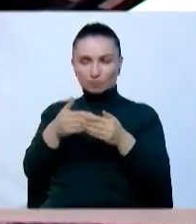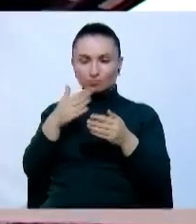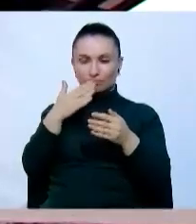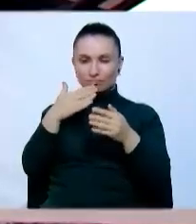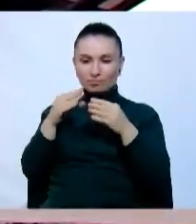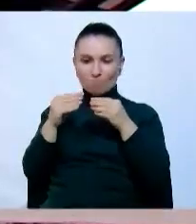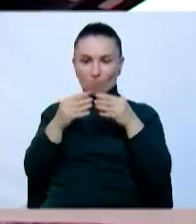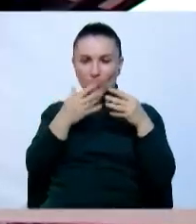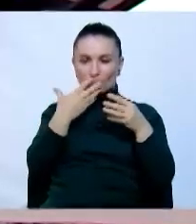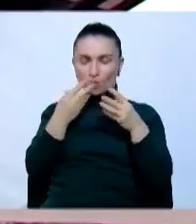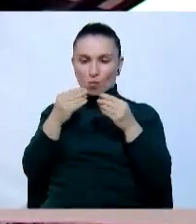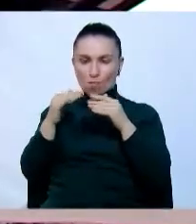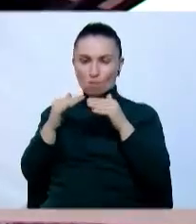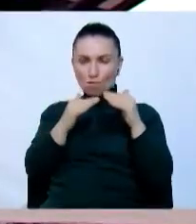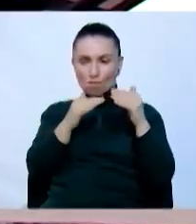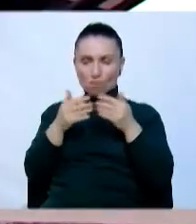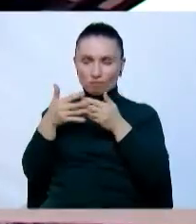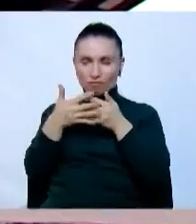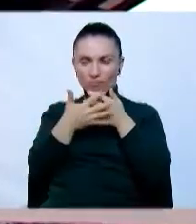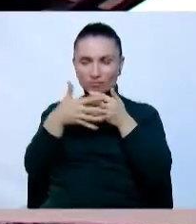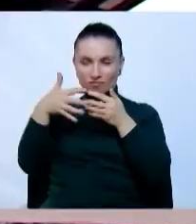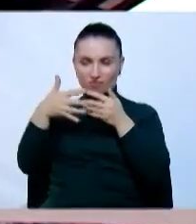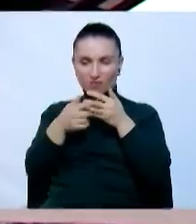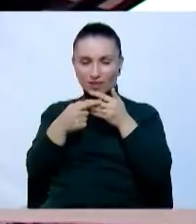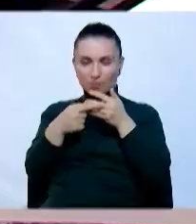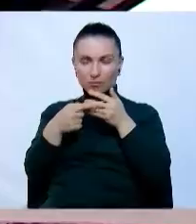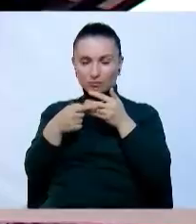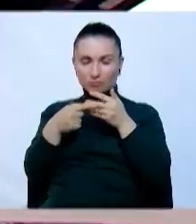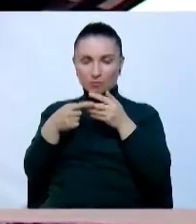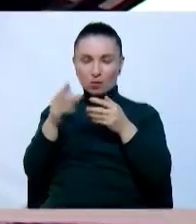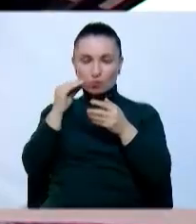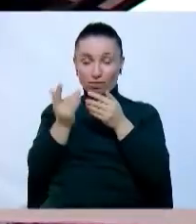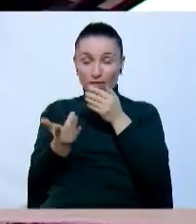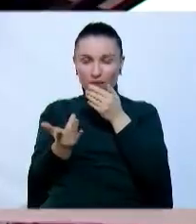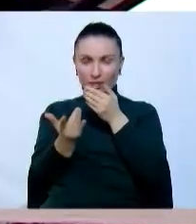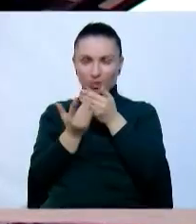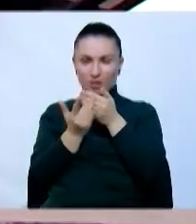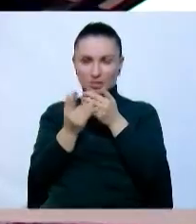მიეწოდებს ჟანგბადს. ამიტომაც ნებისმიერი ტიპის კონტაქტური ლინზა, რომელიც